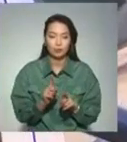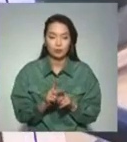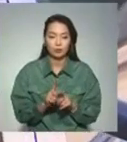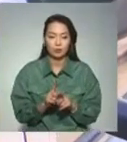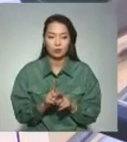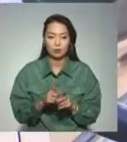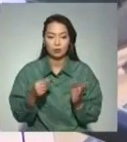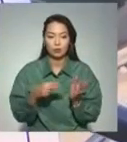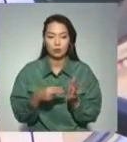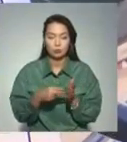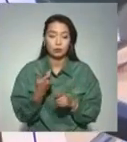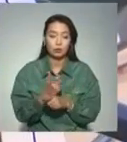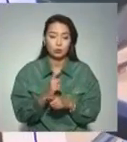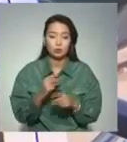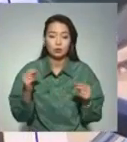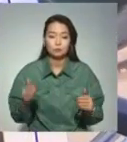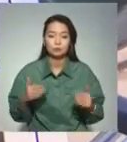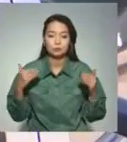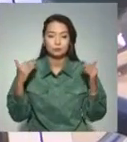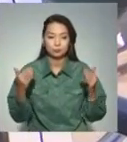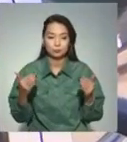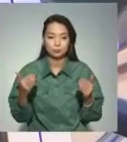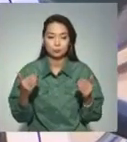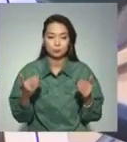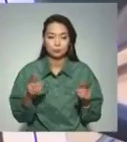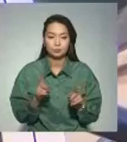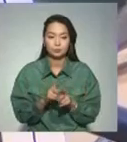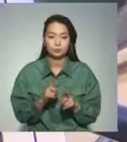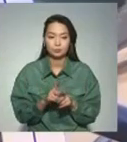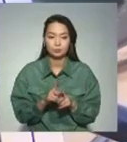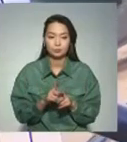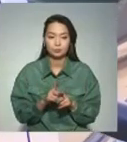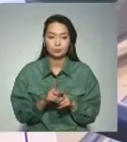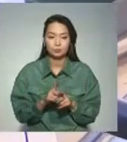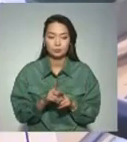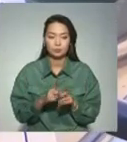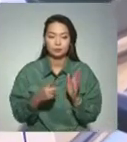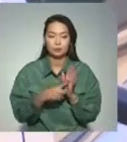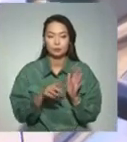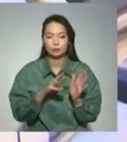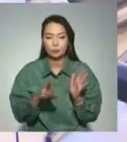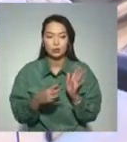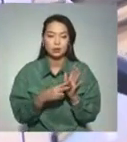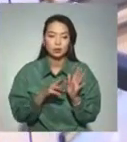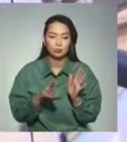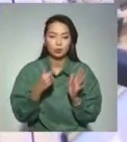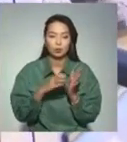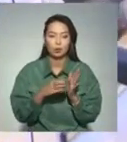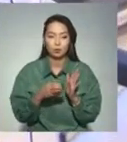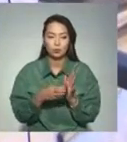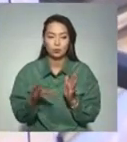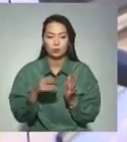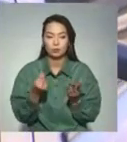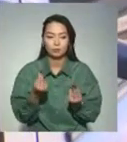Үйдің бағасы ұшып тұр ғой қазір. Временгінің өзі 7 миллион, 8 миллион деп тұр. Халқы ақша